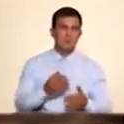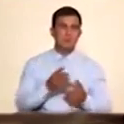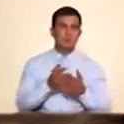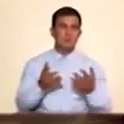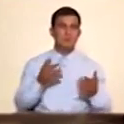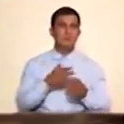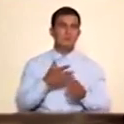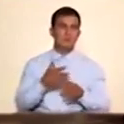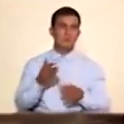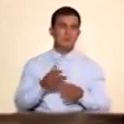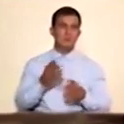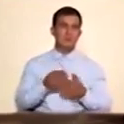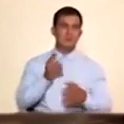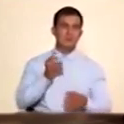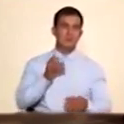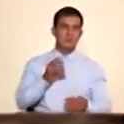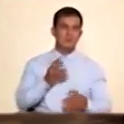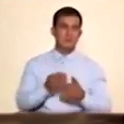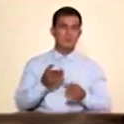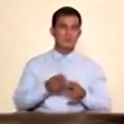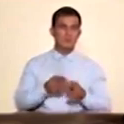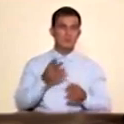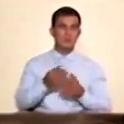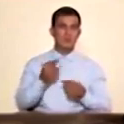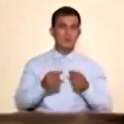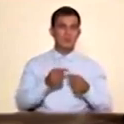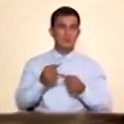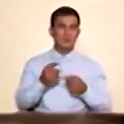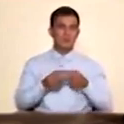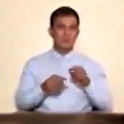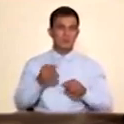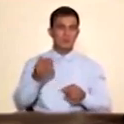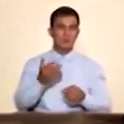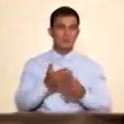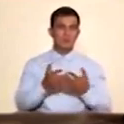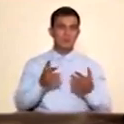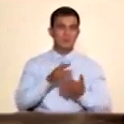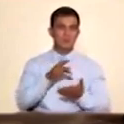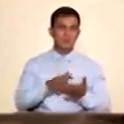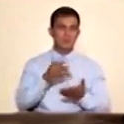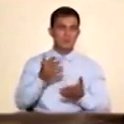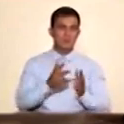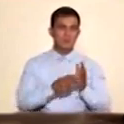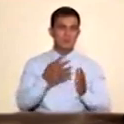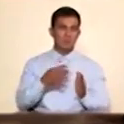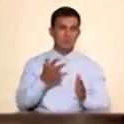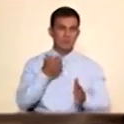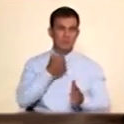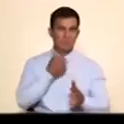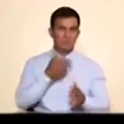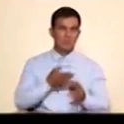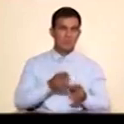ularning, demak, Karolinglar sulolasining keyingi vakillari tomonidan, ya'ni Verdin shahrida 843-yilda bo'lib